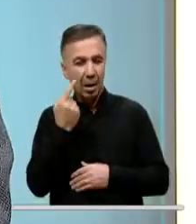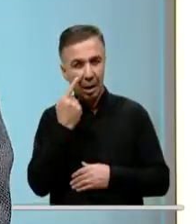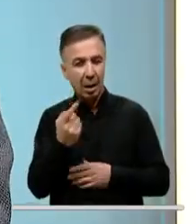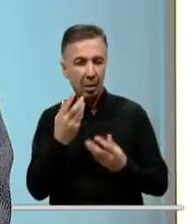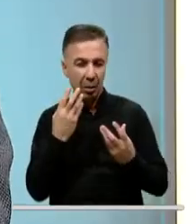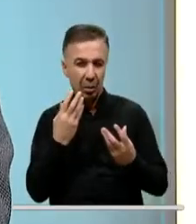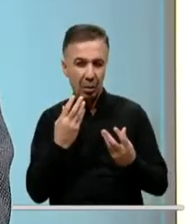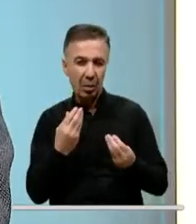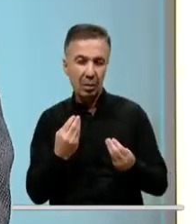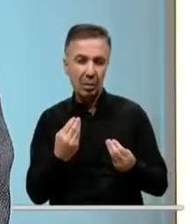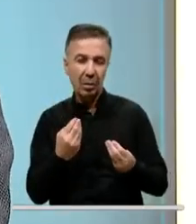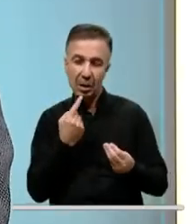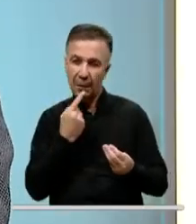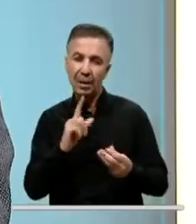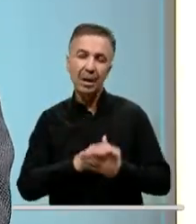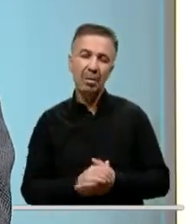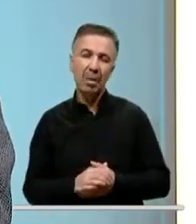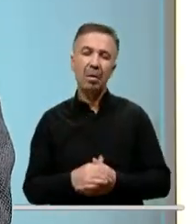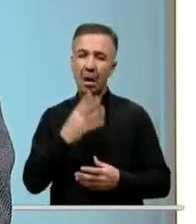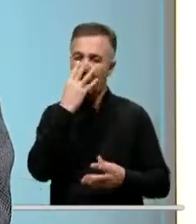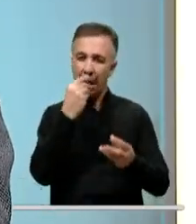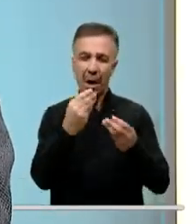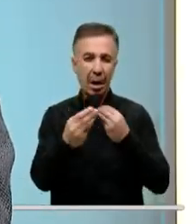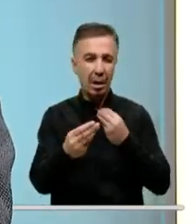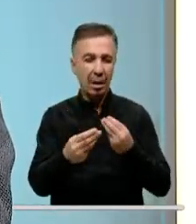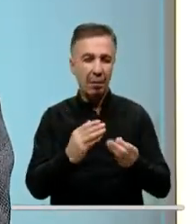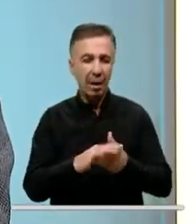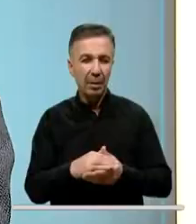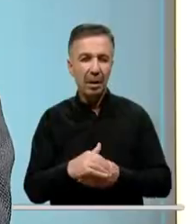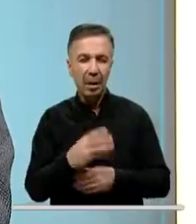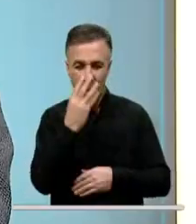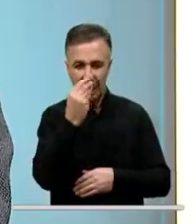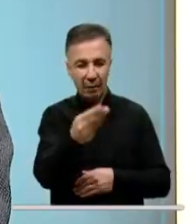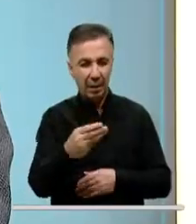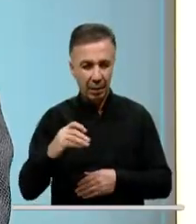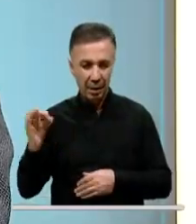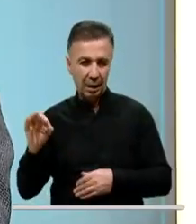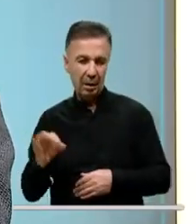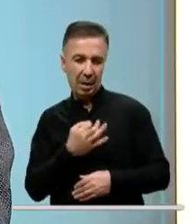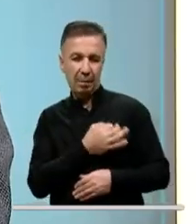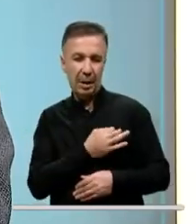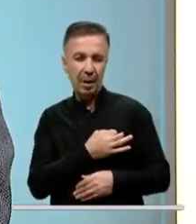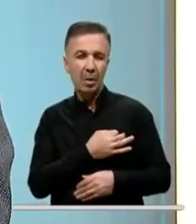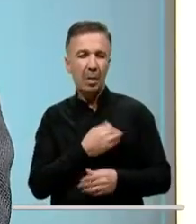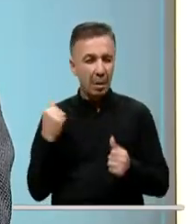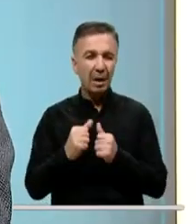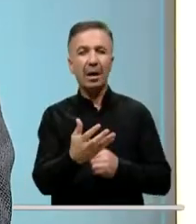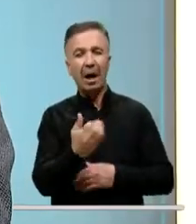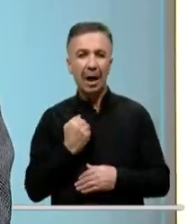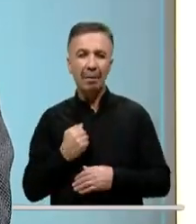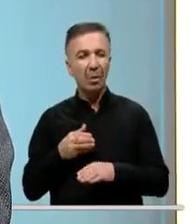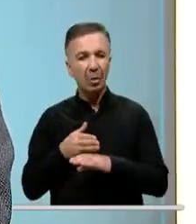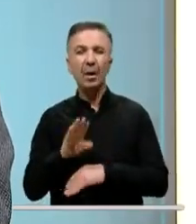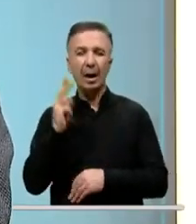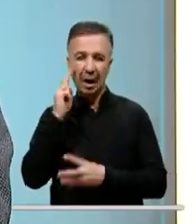ayrılması en doğrusudur. Doğru, yoksa hediye verip de ondan sonra bunu beklemek gerçekten doğru değildir. Ahlaki